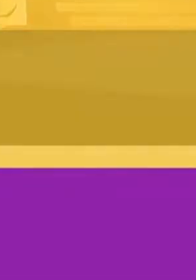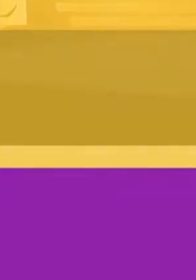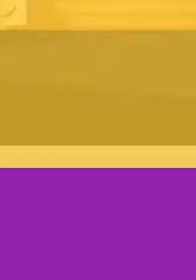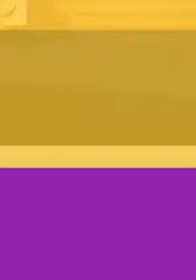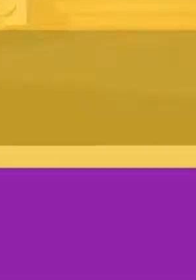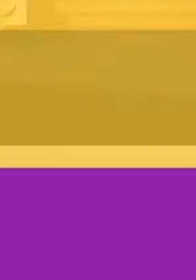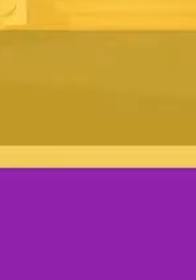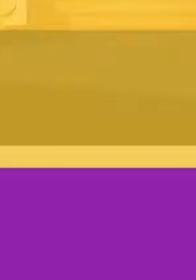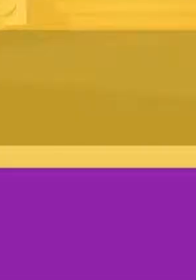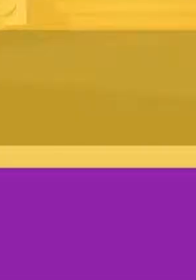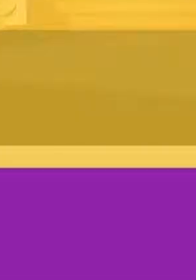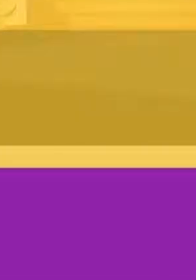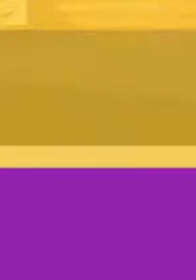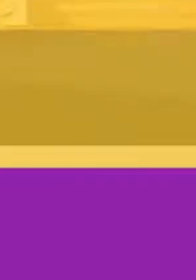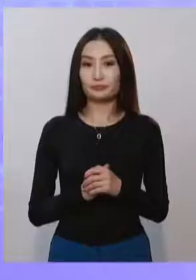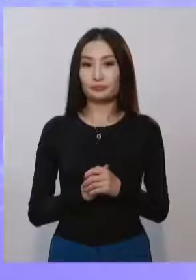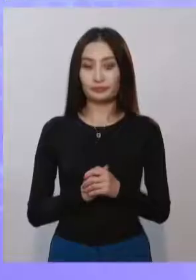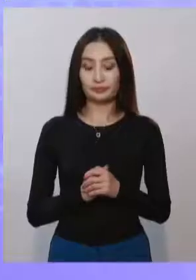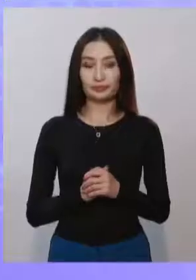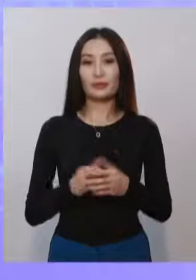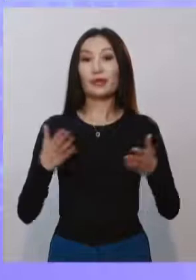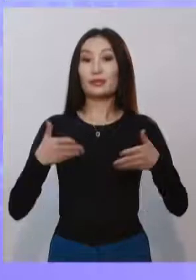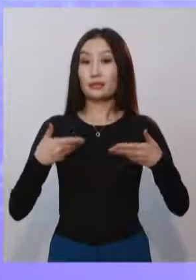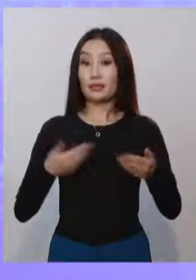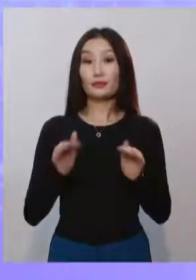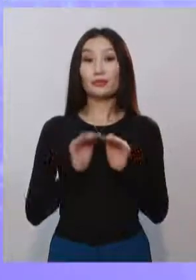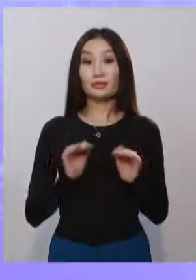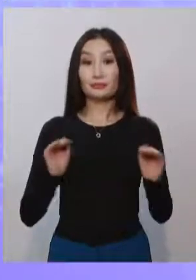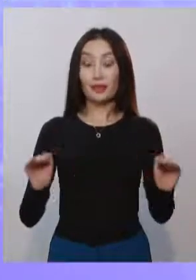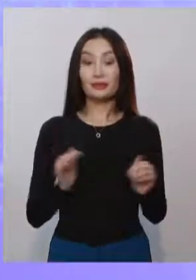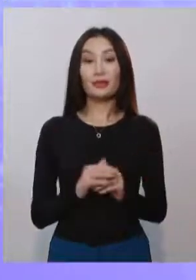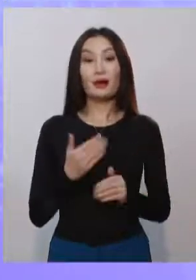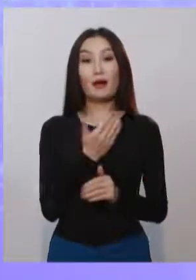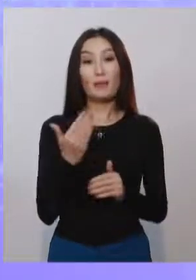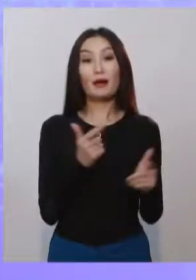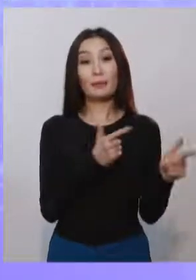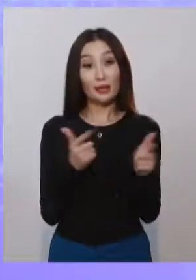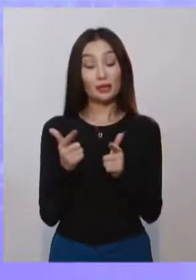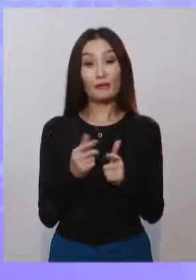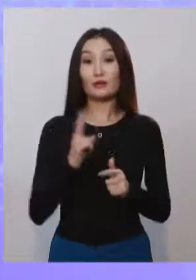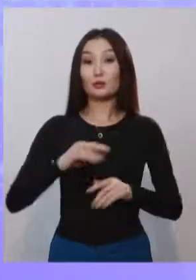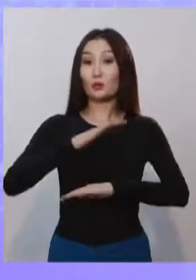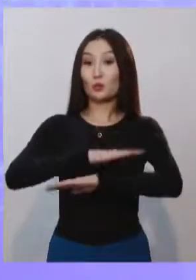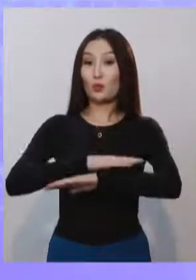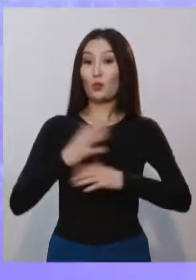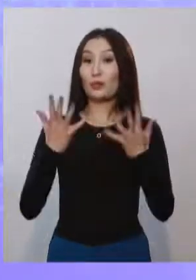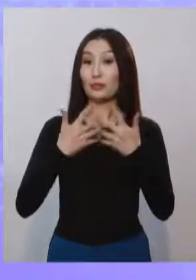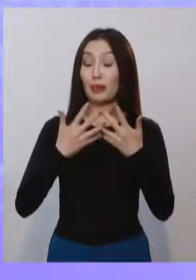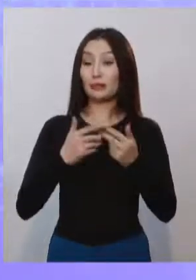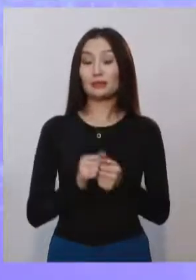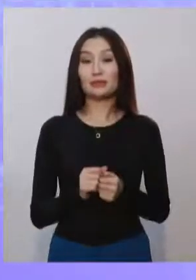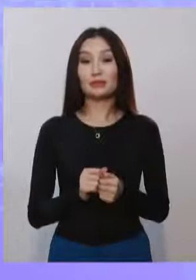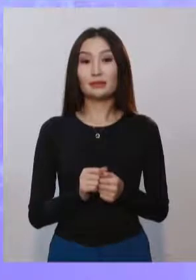день аура здравствуйте ребята вы приготовились к уроку математики а